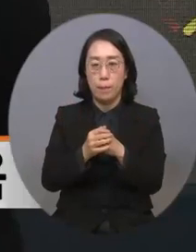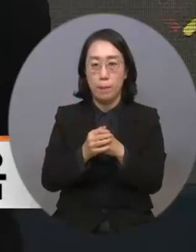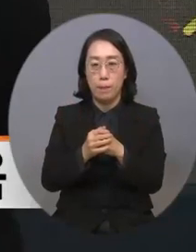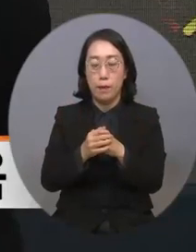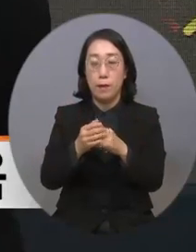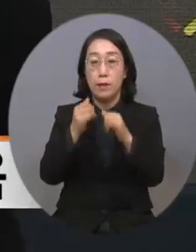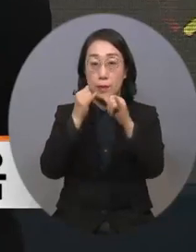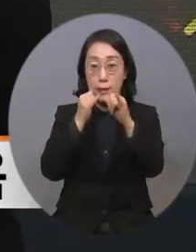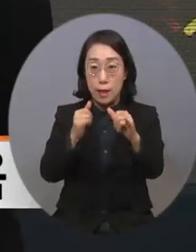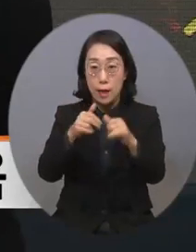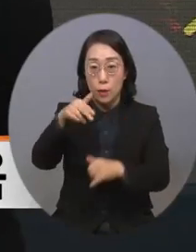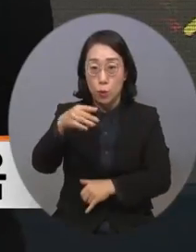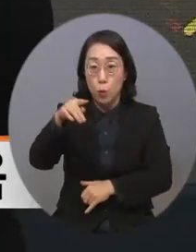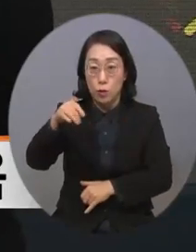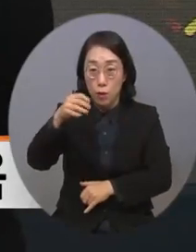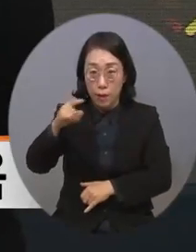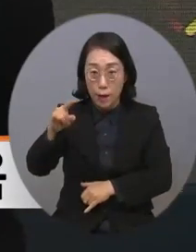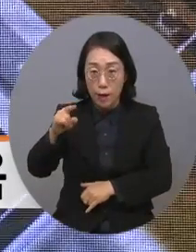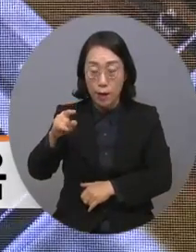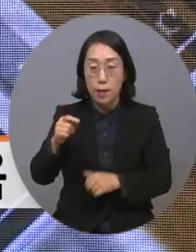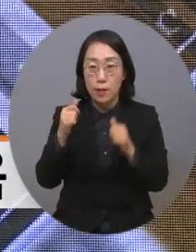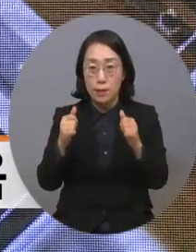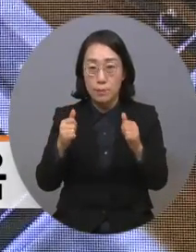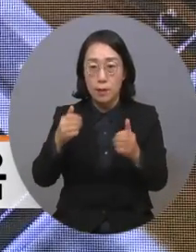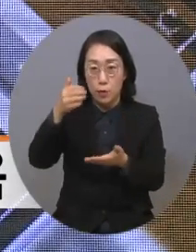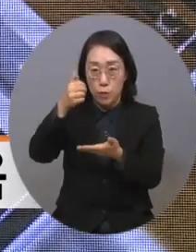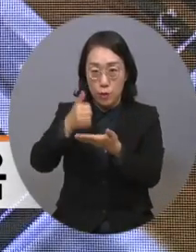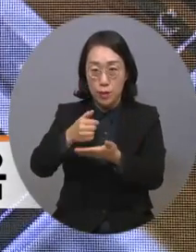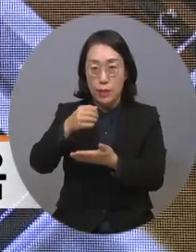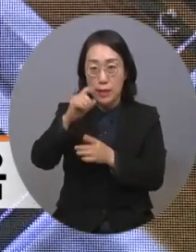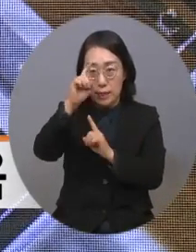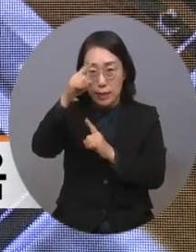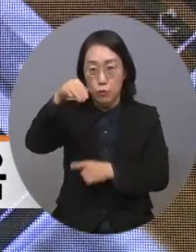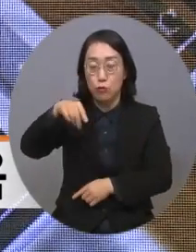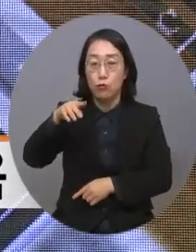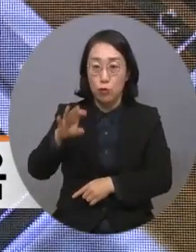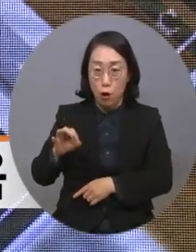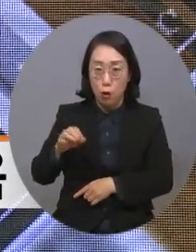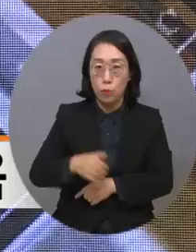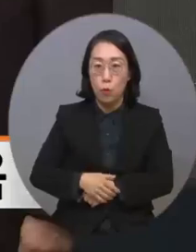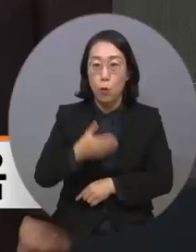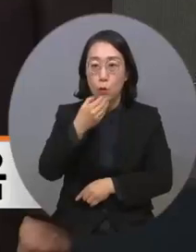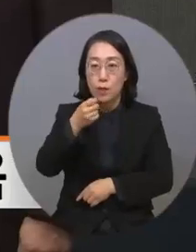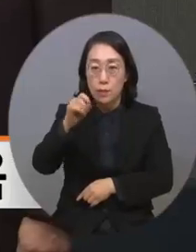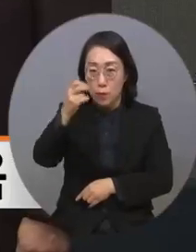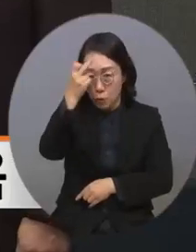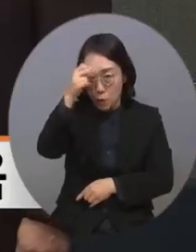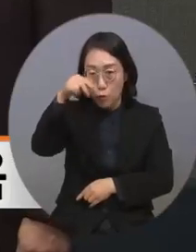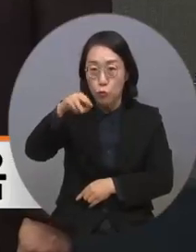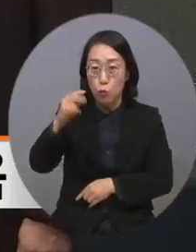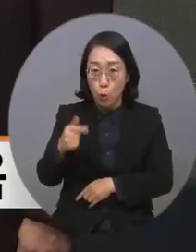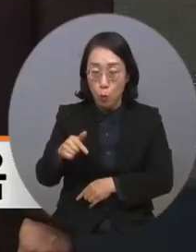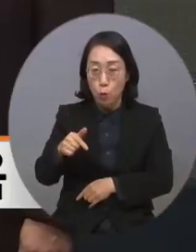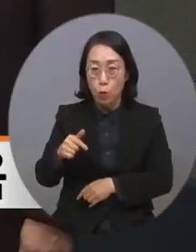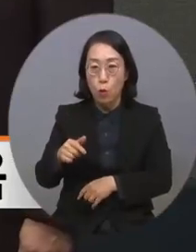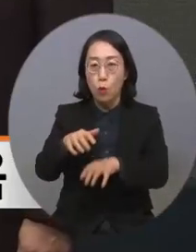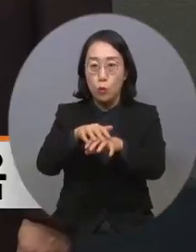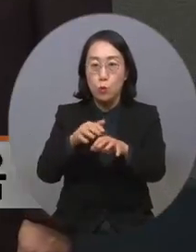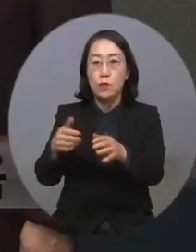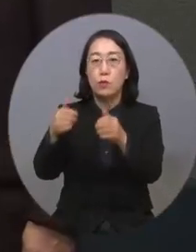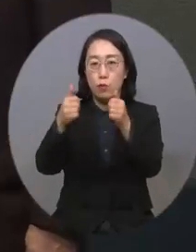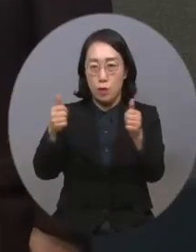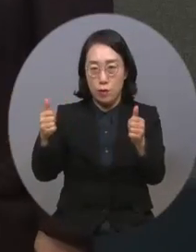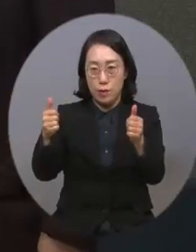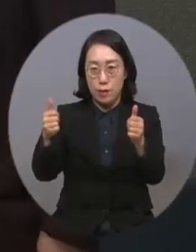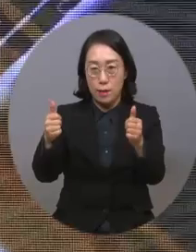복지대상은 조정래 작가가 심사위원장을, 이수성 전 국무총리와 복지TV 최규옥 회장이 공동 조직위원장을